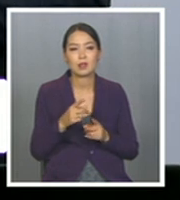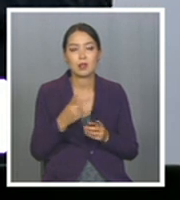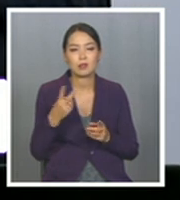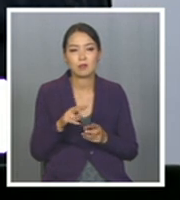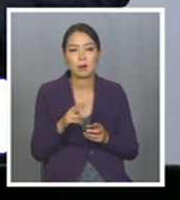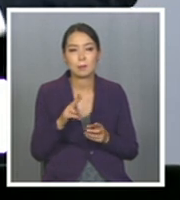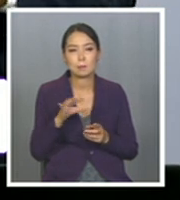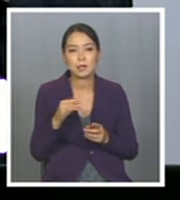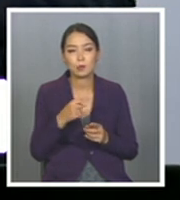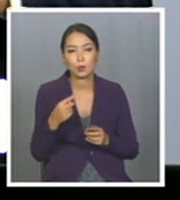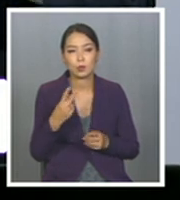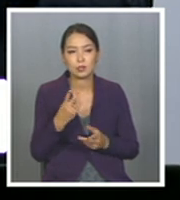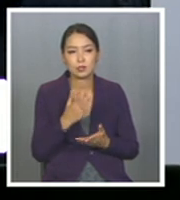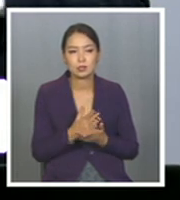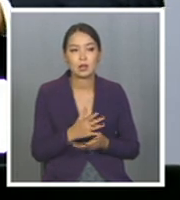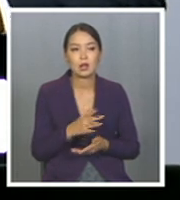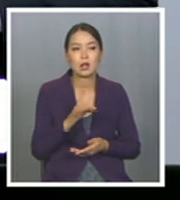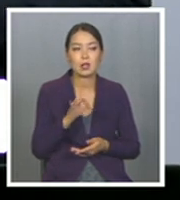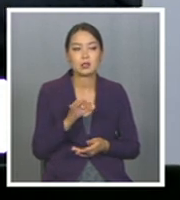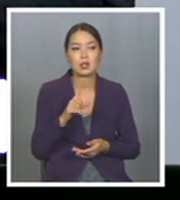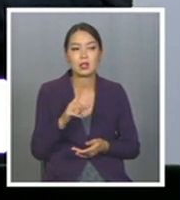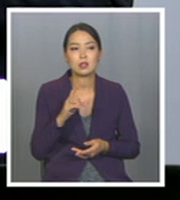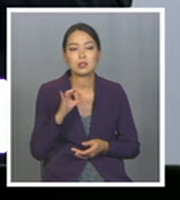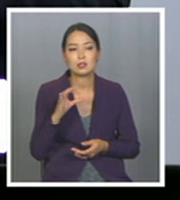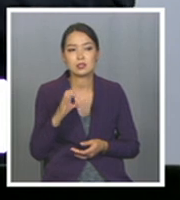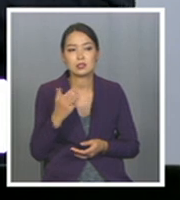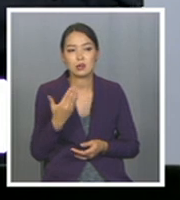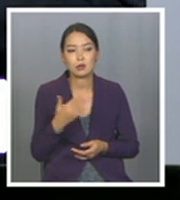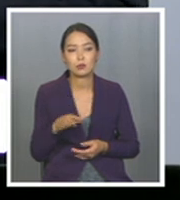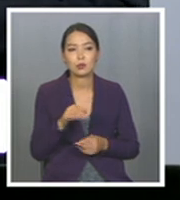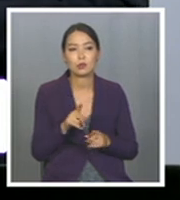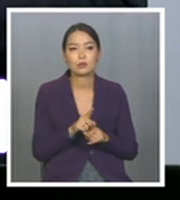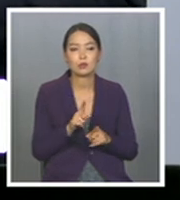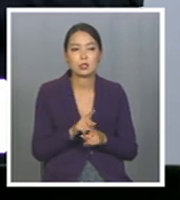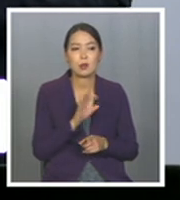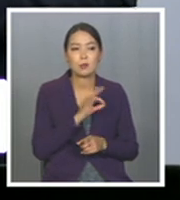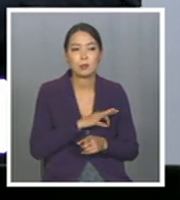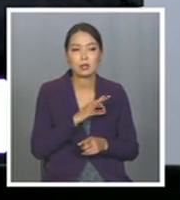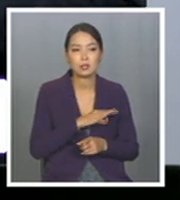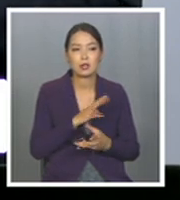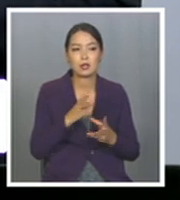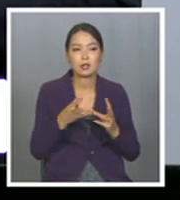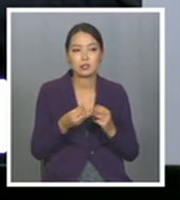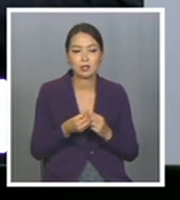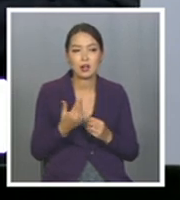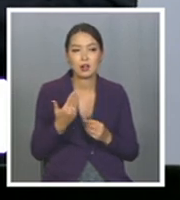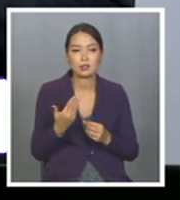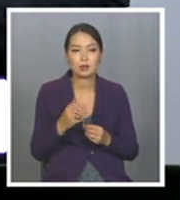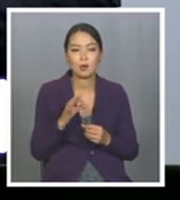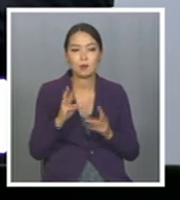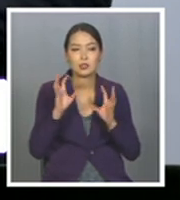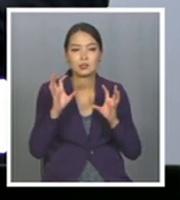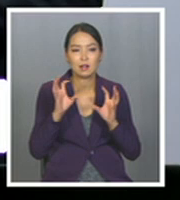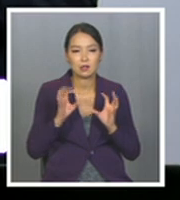жағдайдағы катушка, конденсатор және резистор қолдағы пайдаланылған тізбектегі жалпы Ом заңын